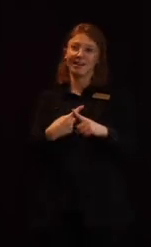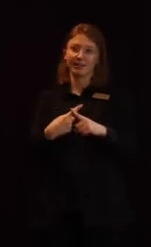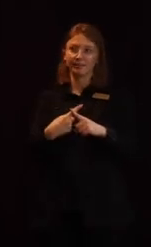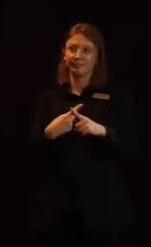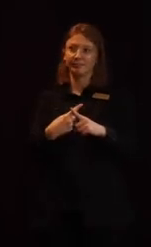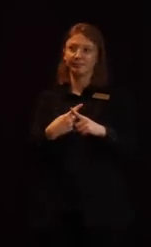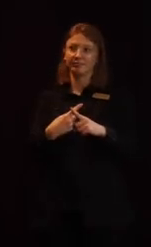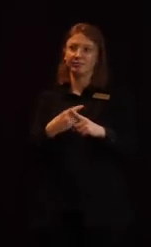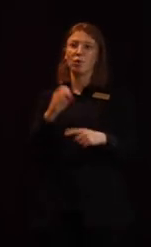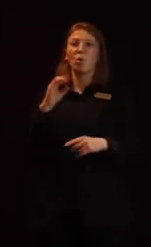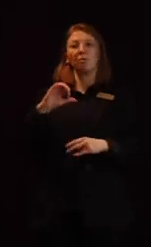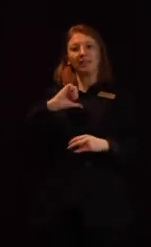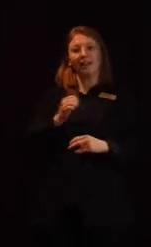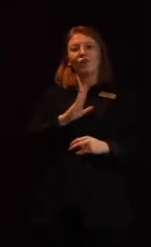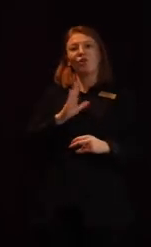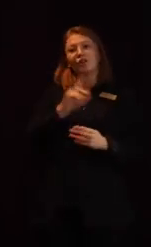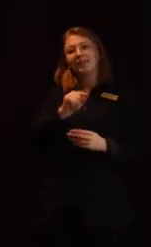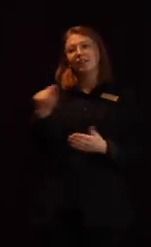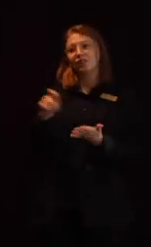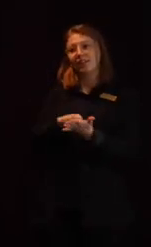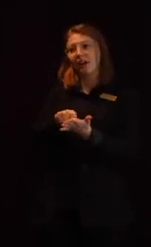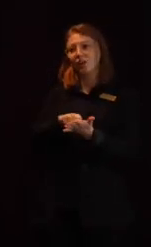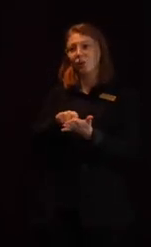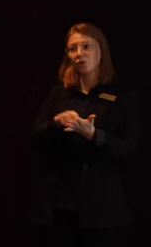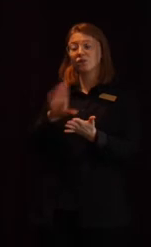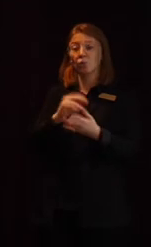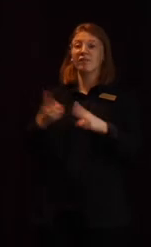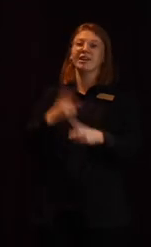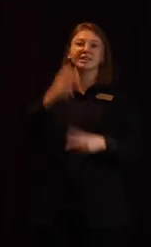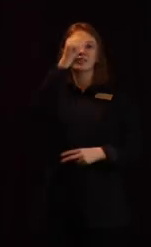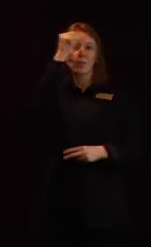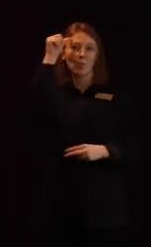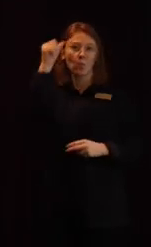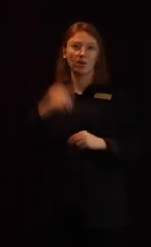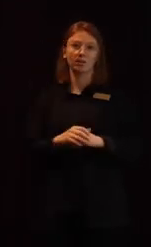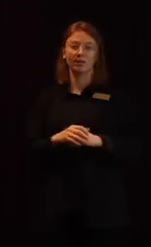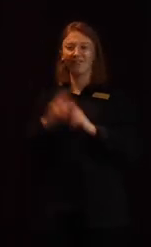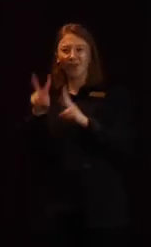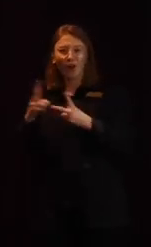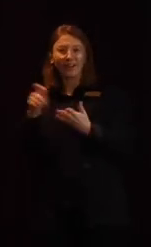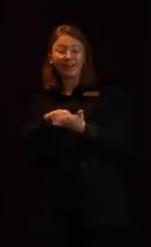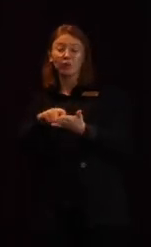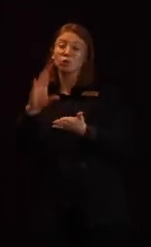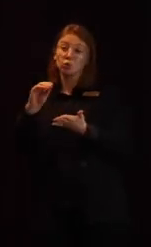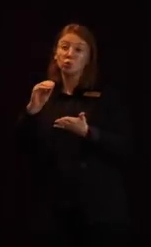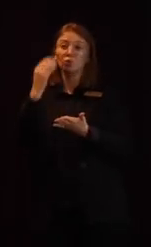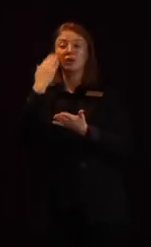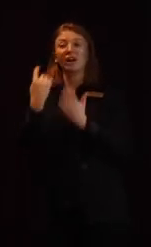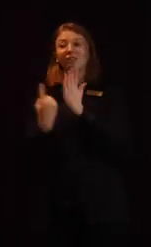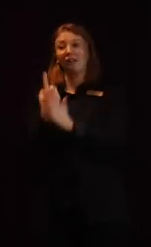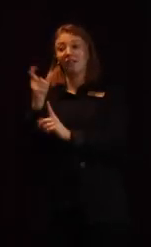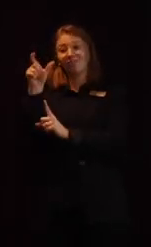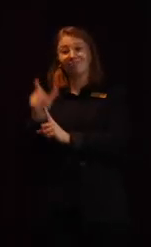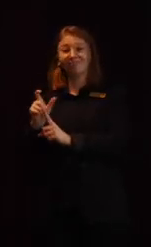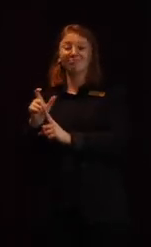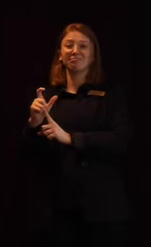gruppen och individer som har en sällsynt diagnos så är ju det mycket svårare. Den som har en vanlig diagnos kan också tycka att det var väl märkligt